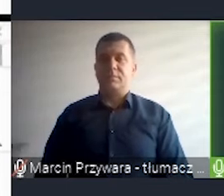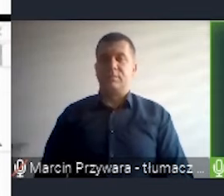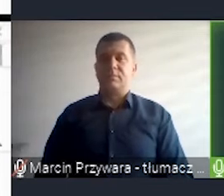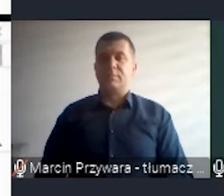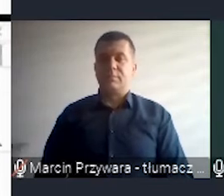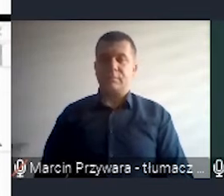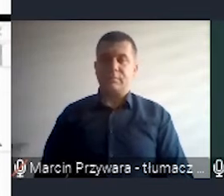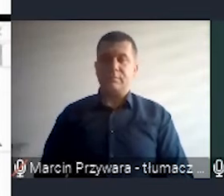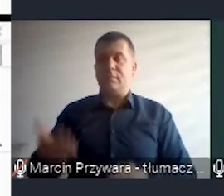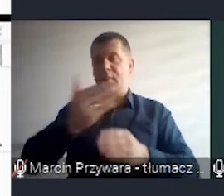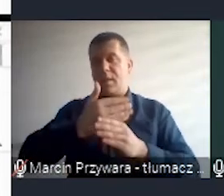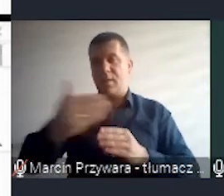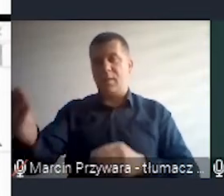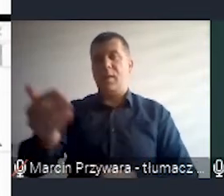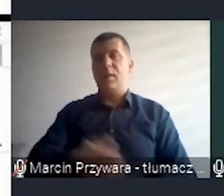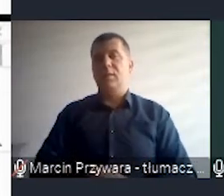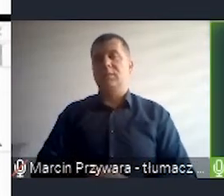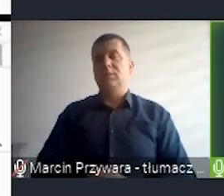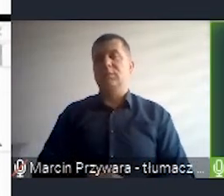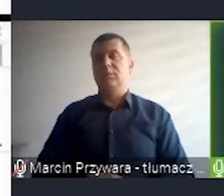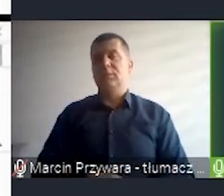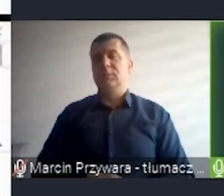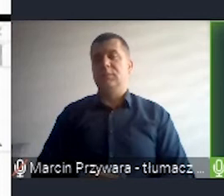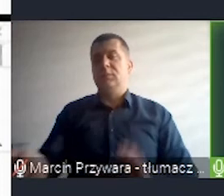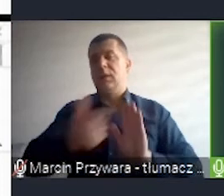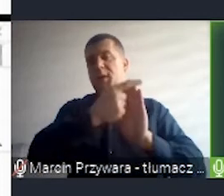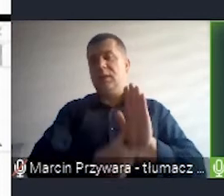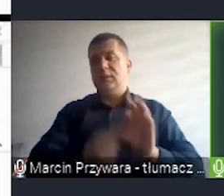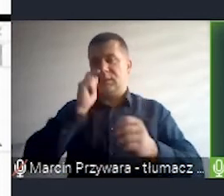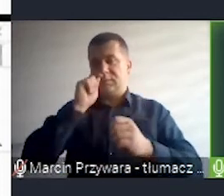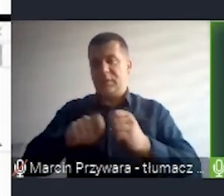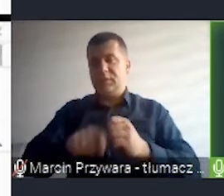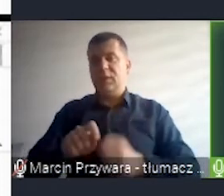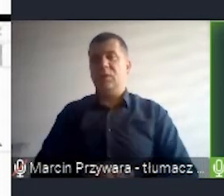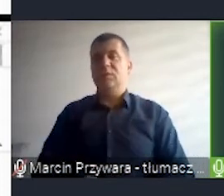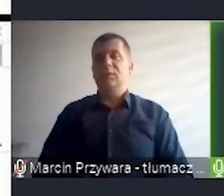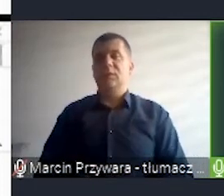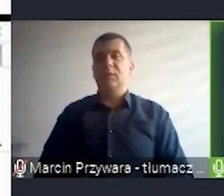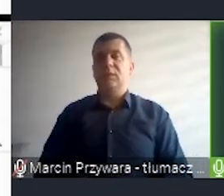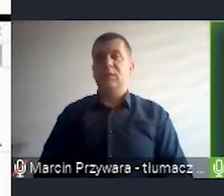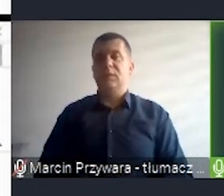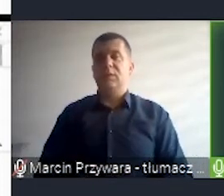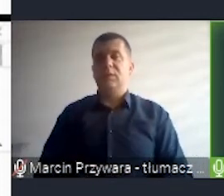Jeśli chodzi o dalsze zagadnienia z listy sprawdzającej,